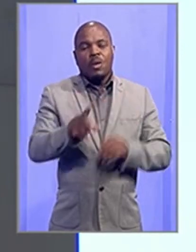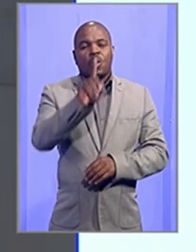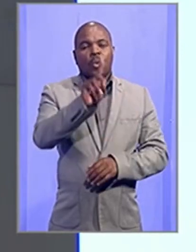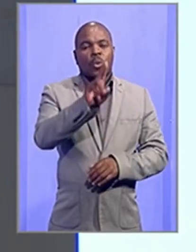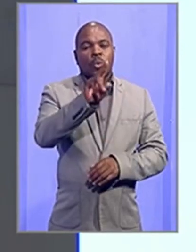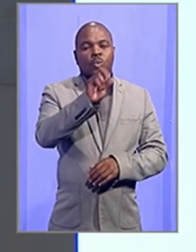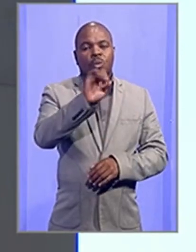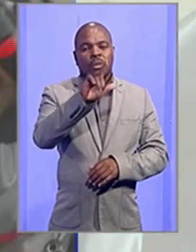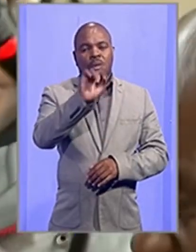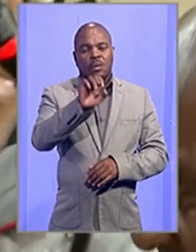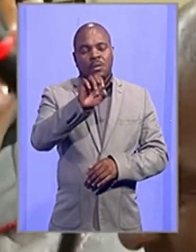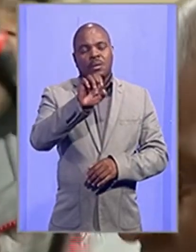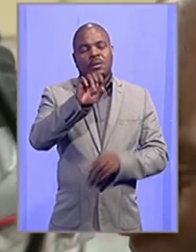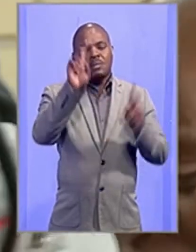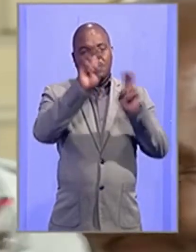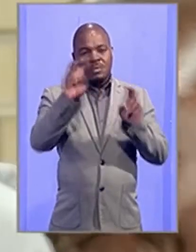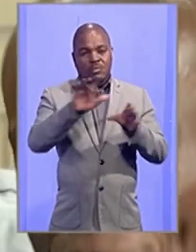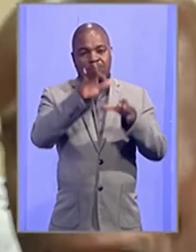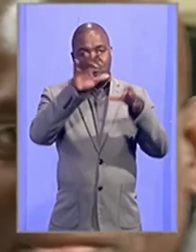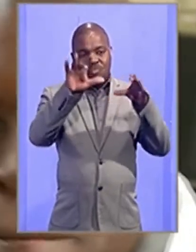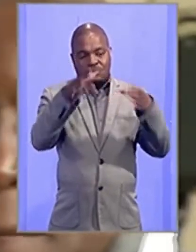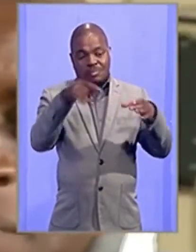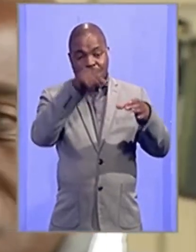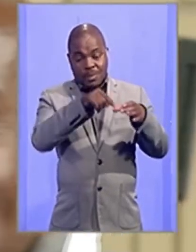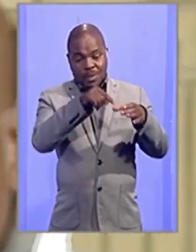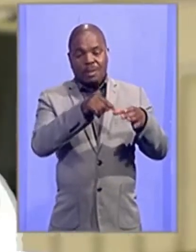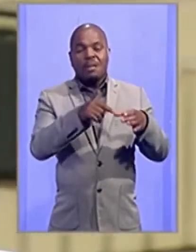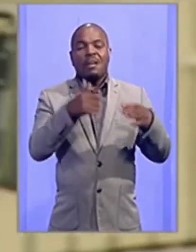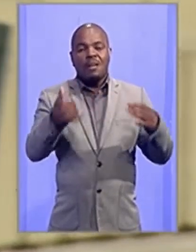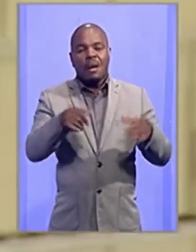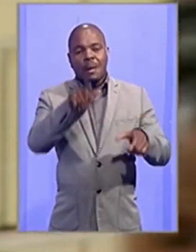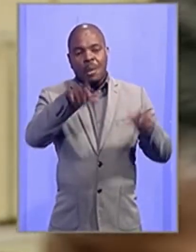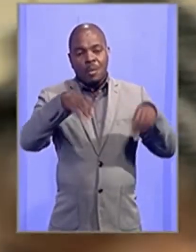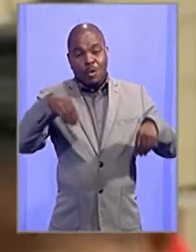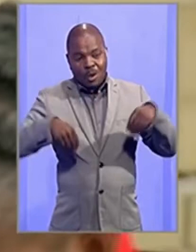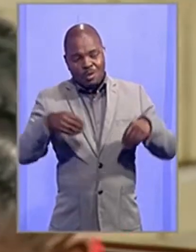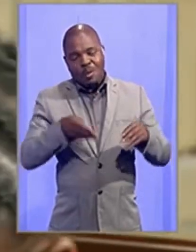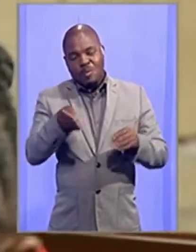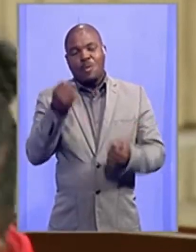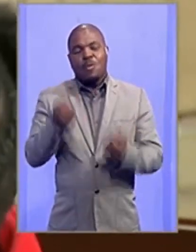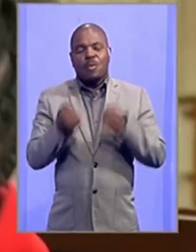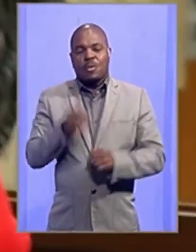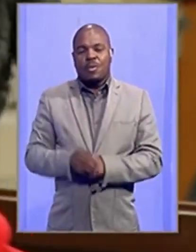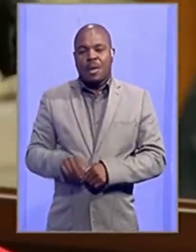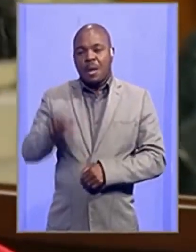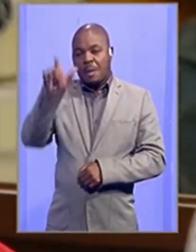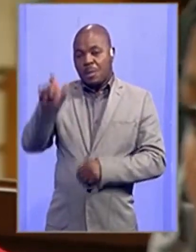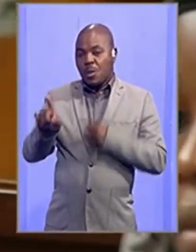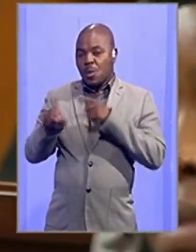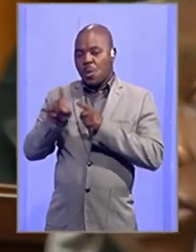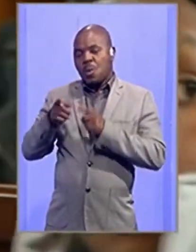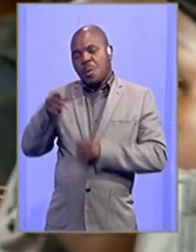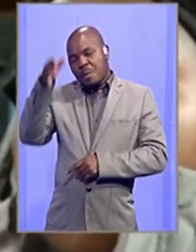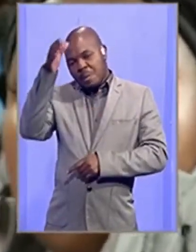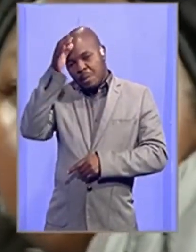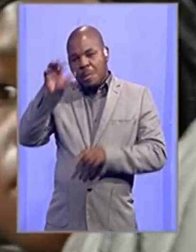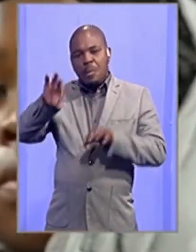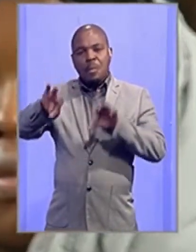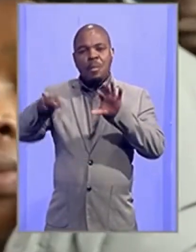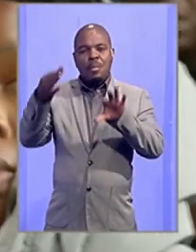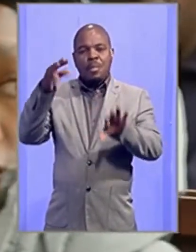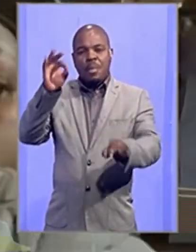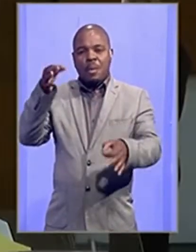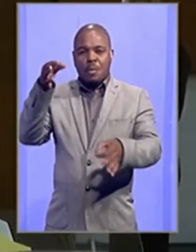mohlagase sa Kusile ba tšweletše pele ga kgoro ya tsheko. Mosekaseki wa dipolotiki Ongama Mdika o re ge